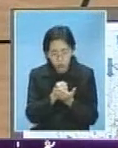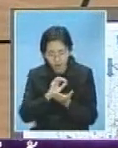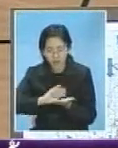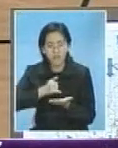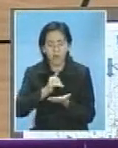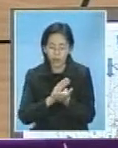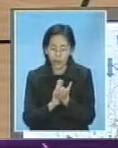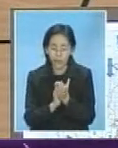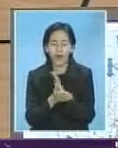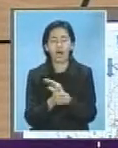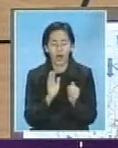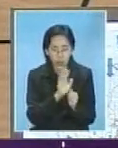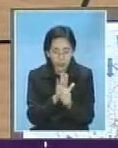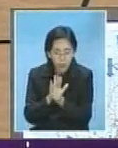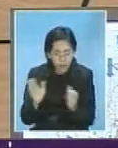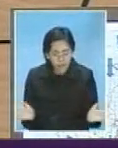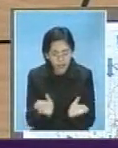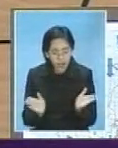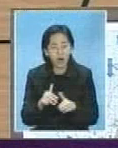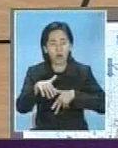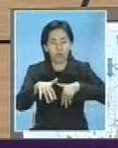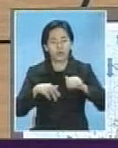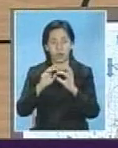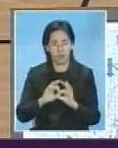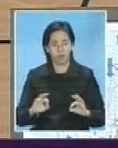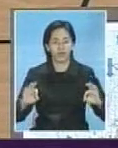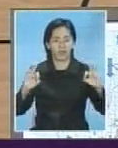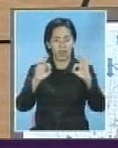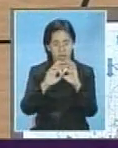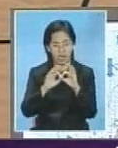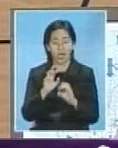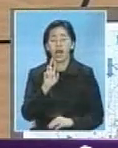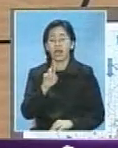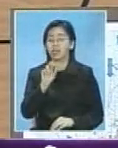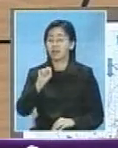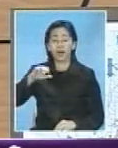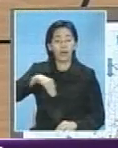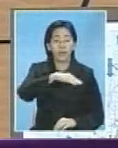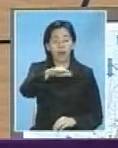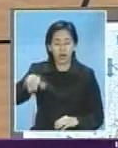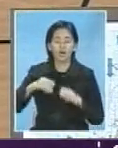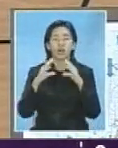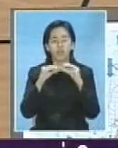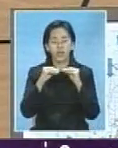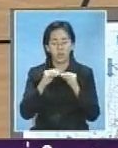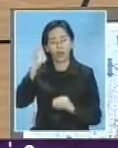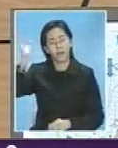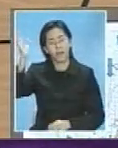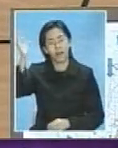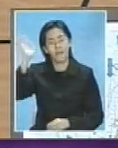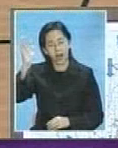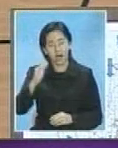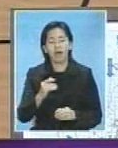และเยียวยาประชาชนนั้นก็มีความจำเป็นครับที่รัฐสภาแห่งนี้จะต้องมีการเปิดประชุมร่วมเพื่ออภิปราย